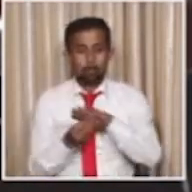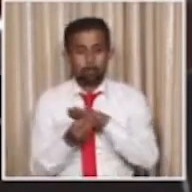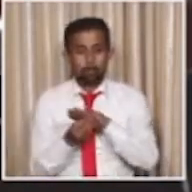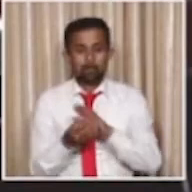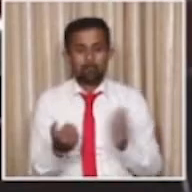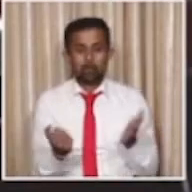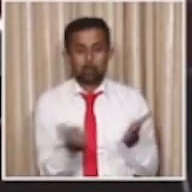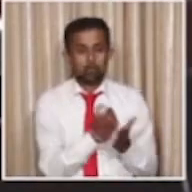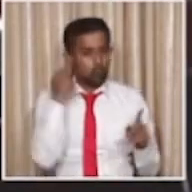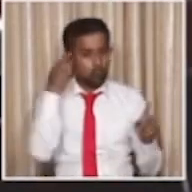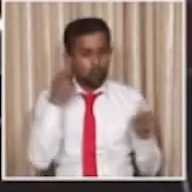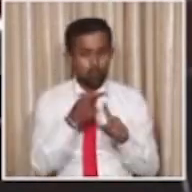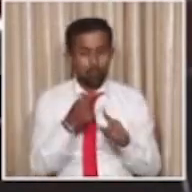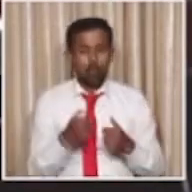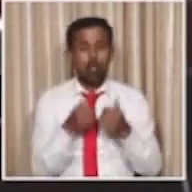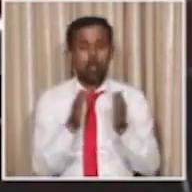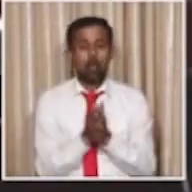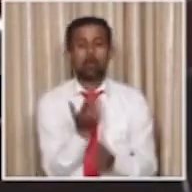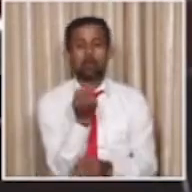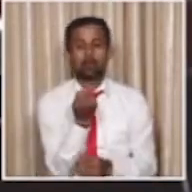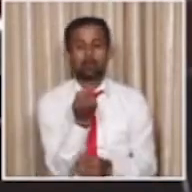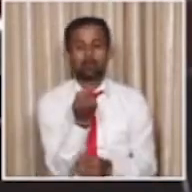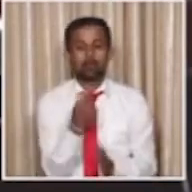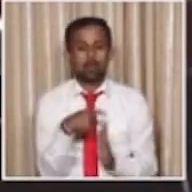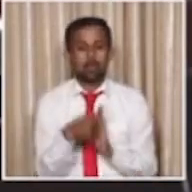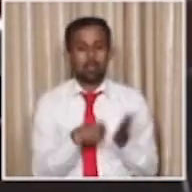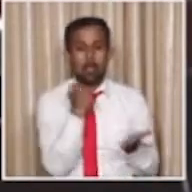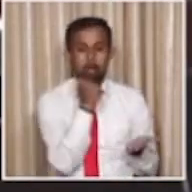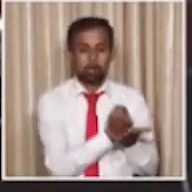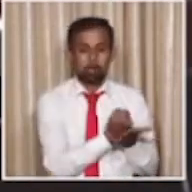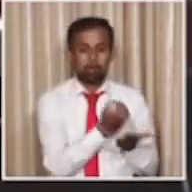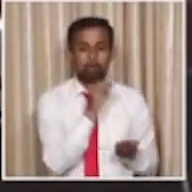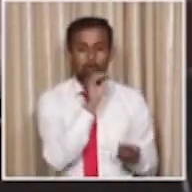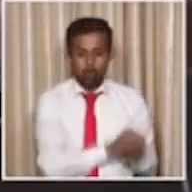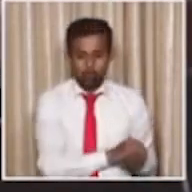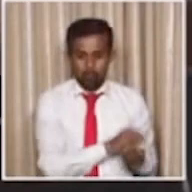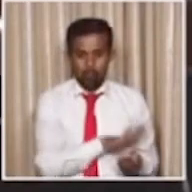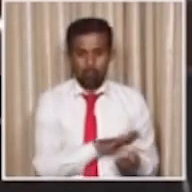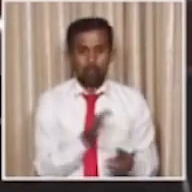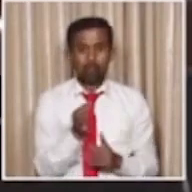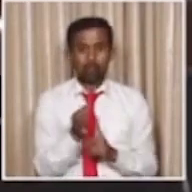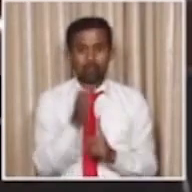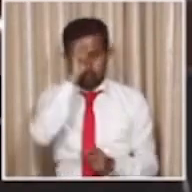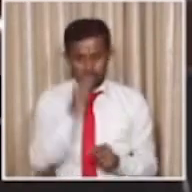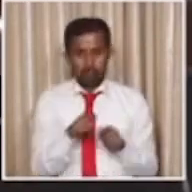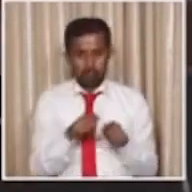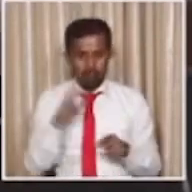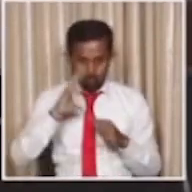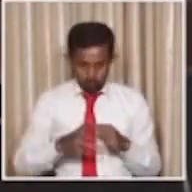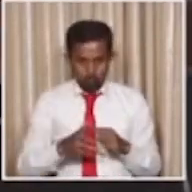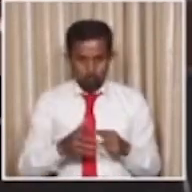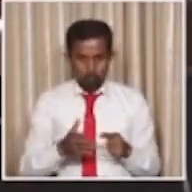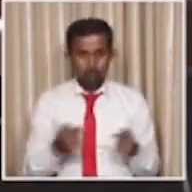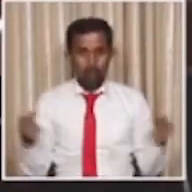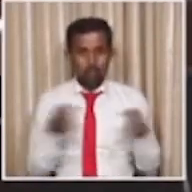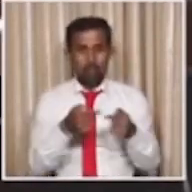සිදු ඇති හානිය සම්බන්ධයෙන් මුළු වන්දි මුදල ලංකාවේ තැන්පත් කළ යුතු බව. ජනාධිපතිතුමා එච්චර මෝඩද? මේ නැව